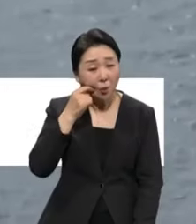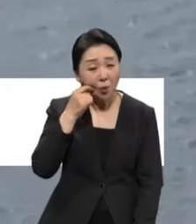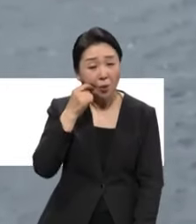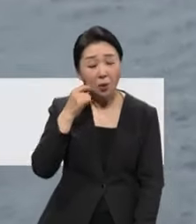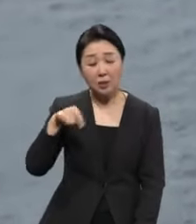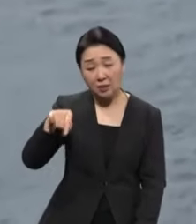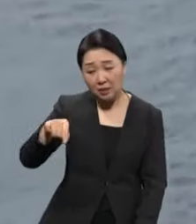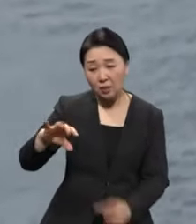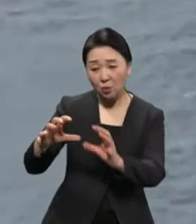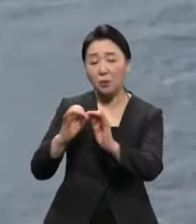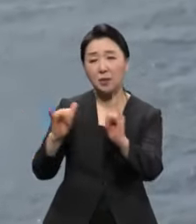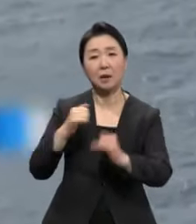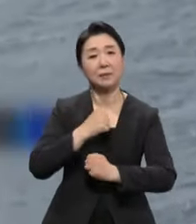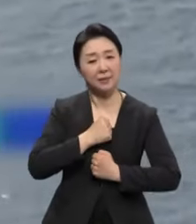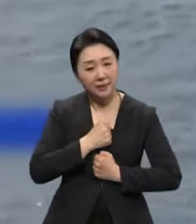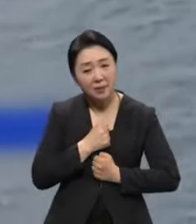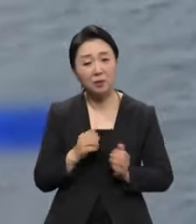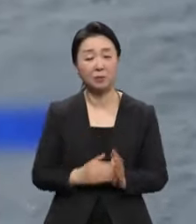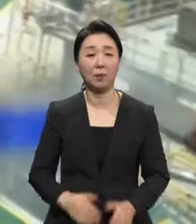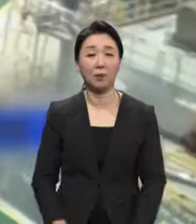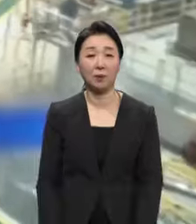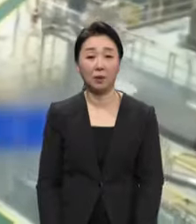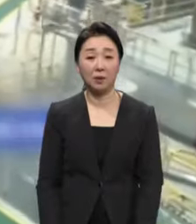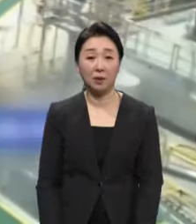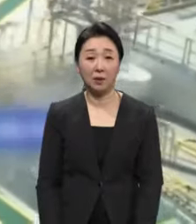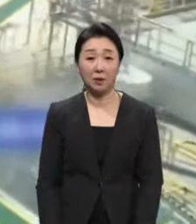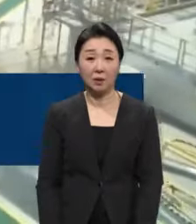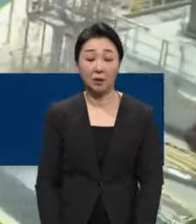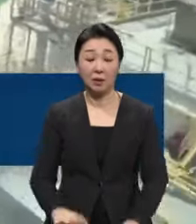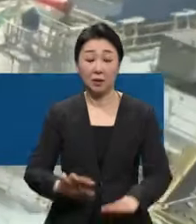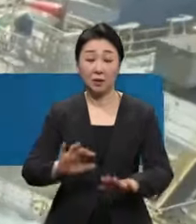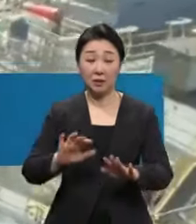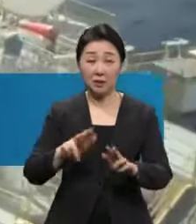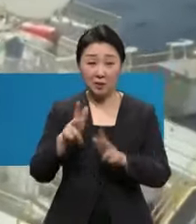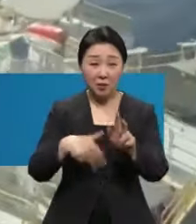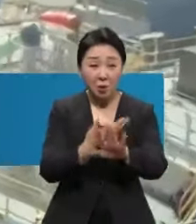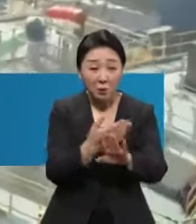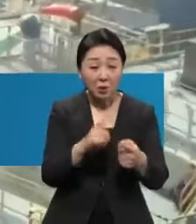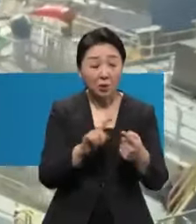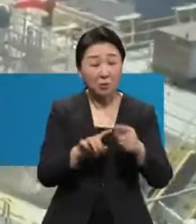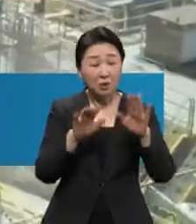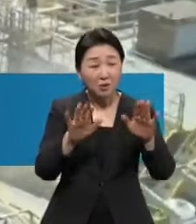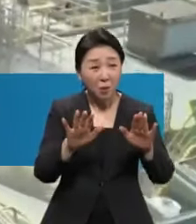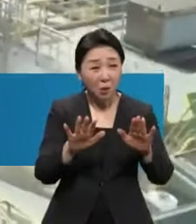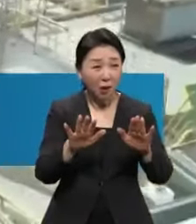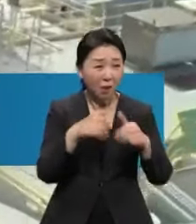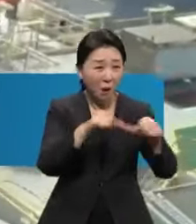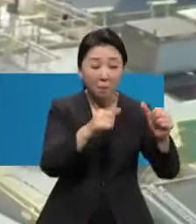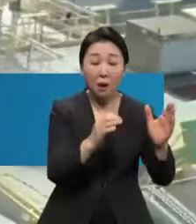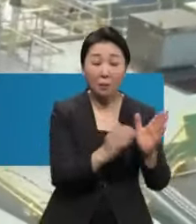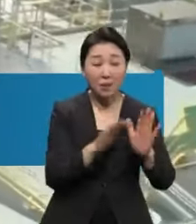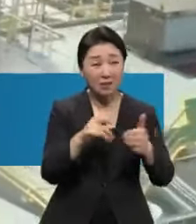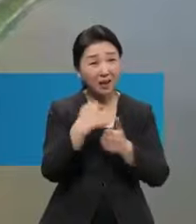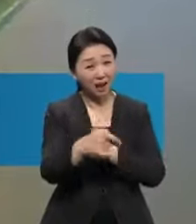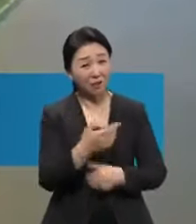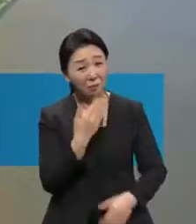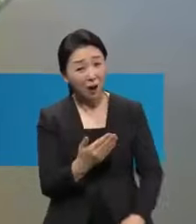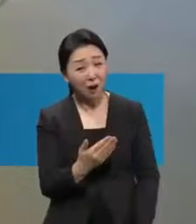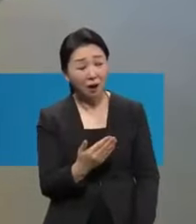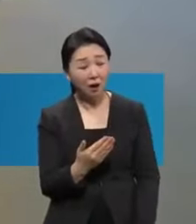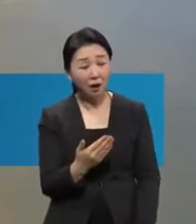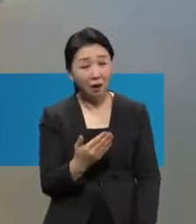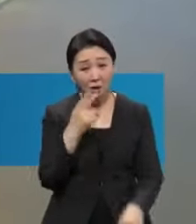alive. 산업혁명으로 환경을 파괴한 선진국이 이제와 가르치려 든다 이렇게 지적한 겁니다. 가이아나의 석유